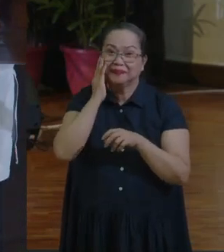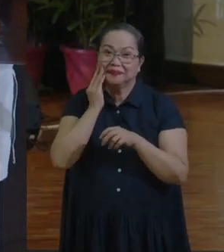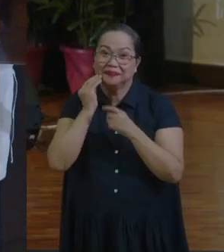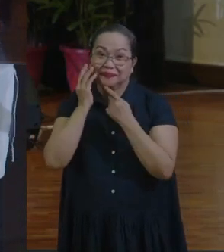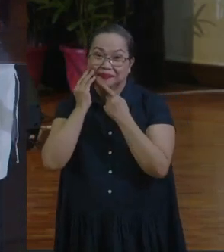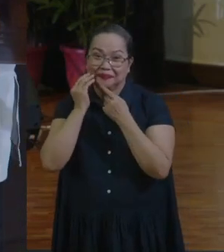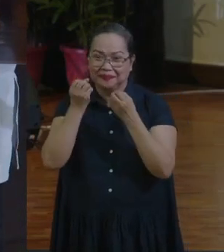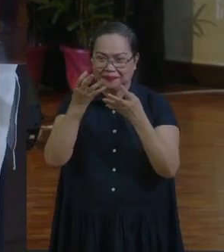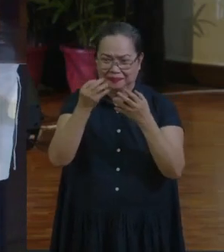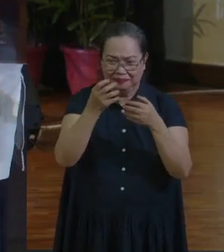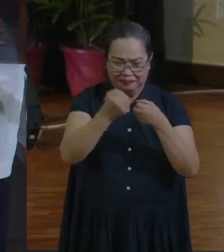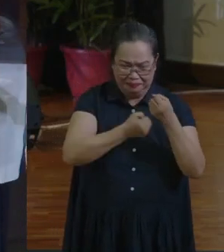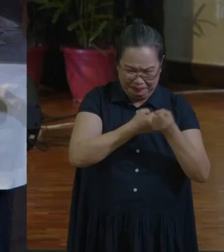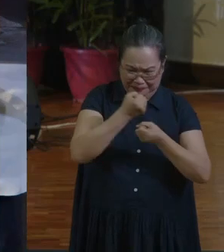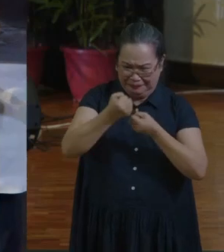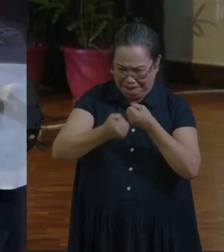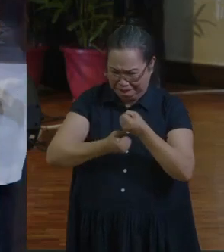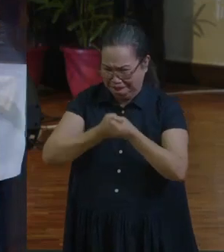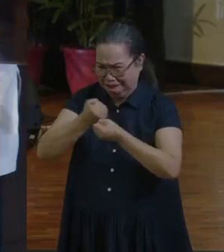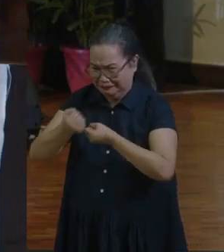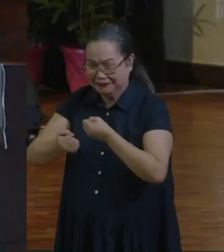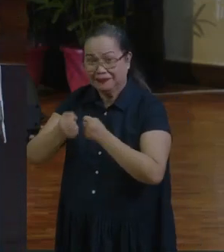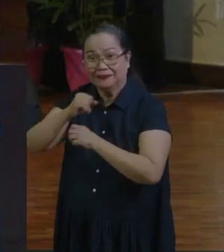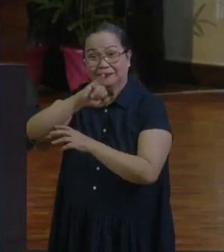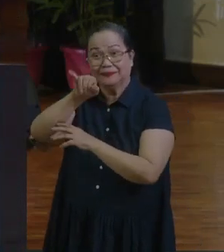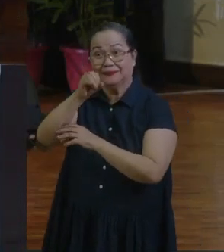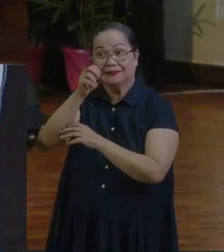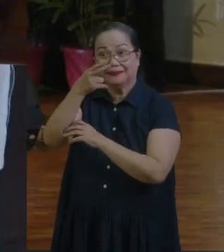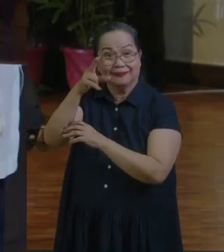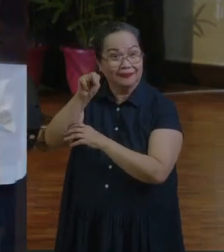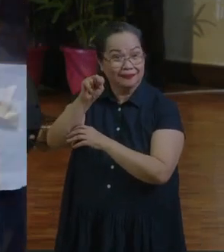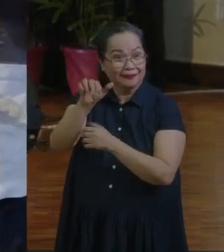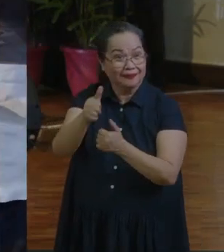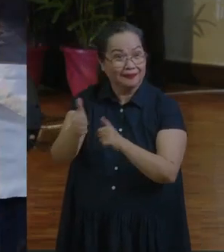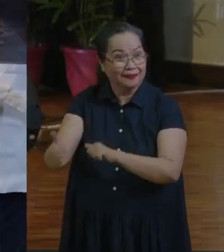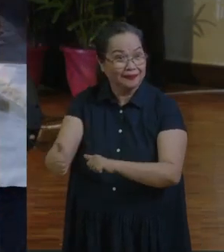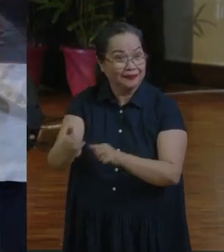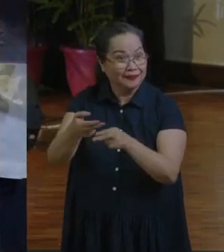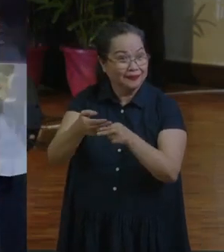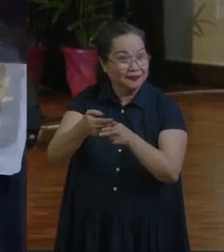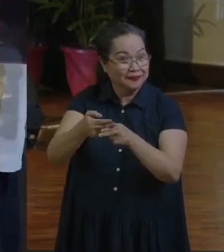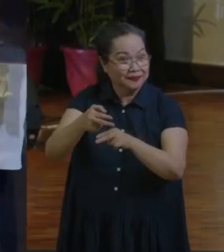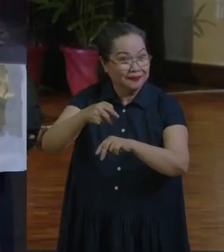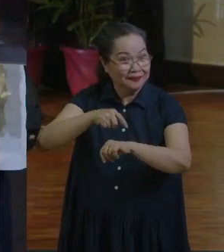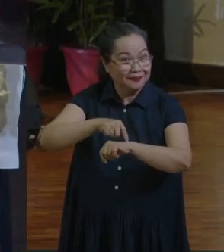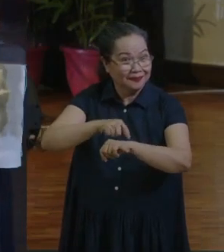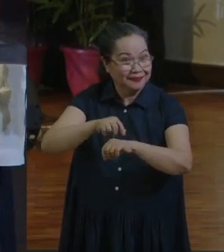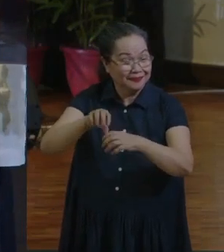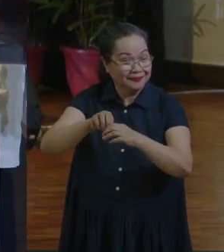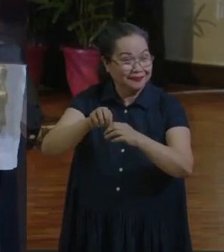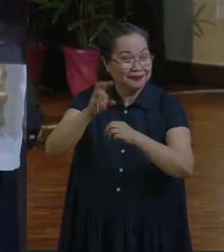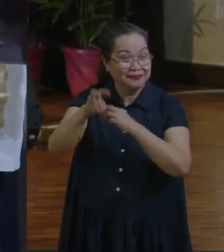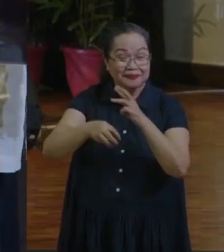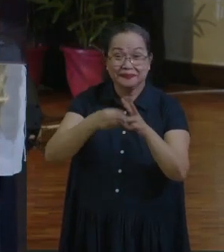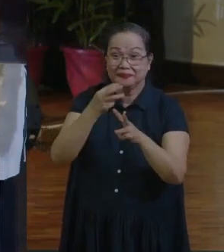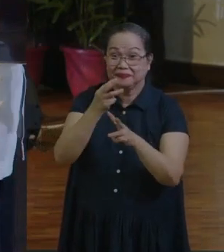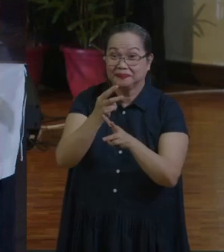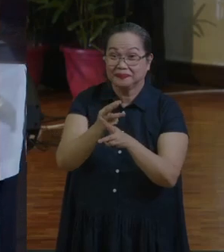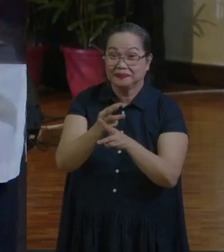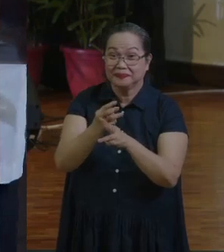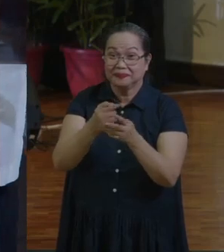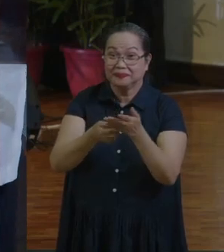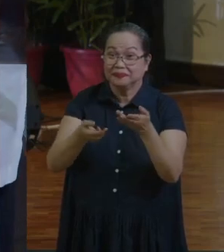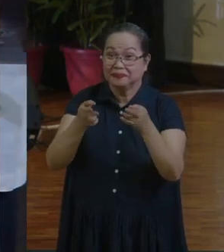maraming sakripisyo at hirap si John the Baptist sa kanyang maikling buhay sa mundong ito.